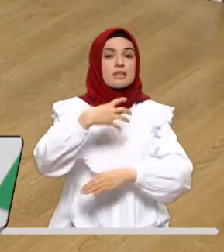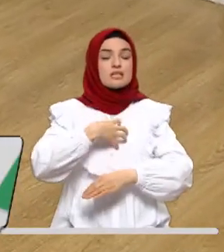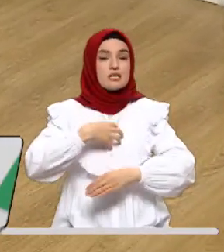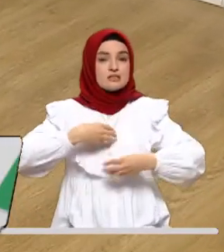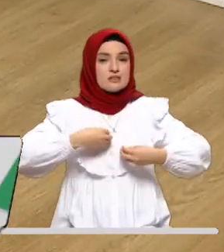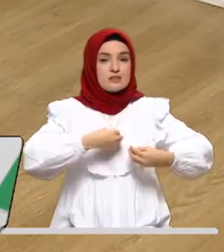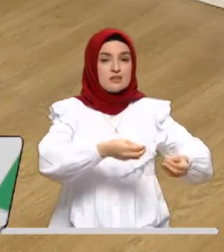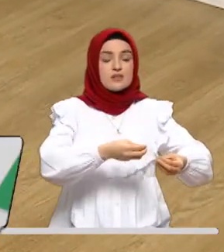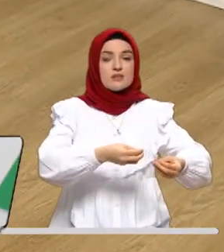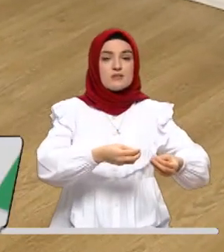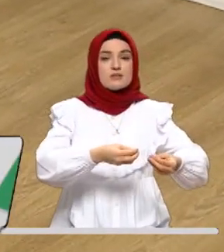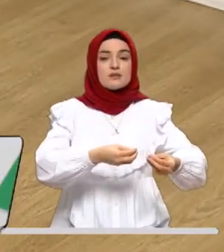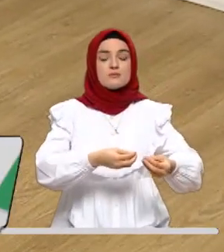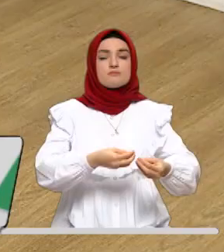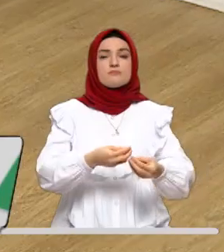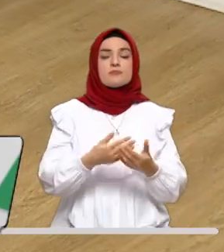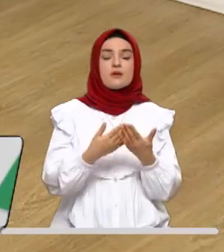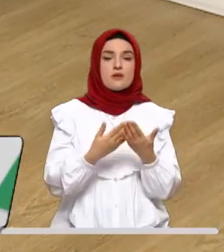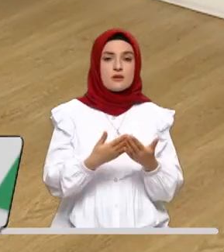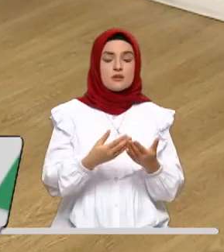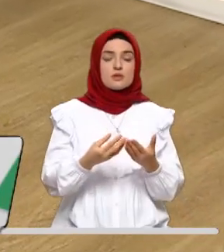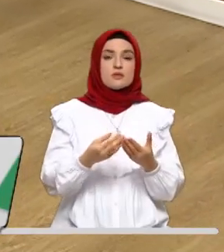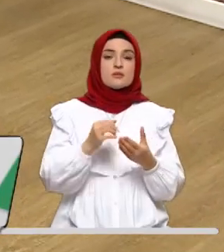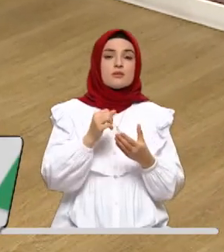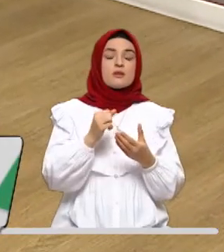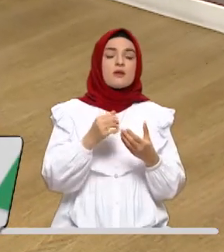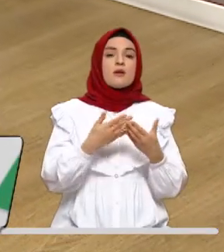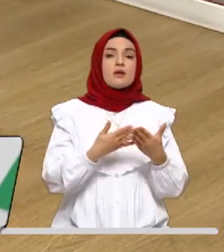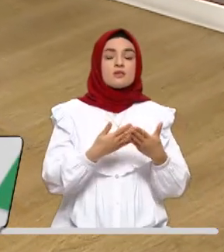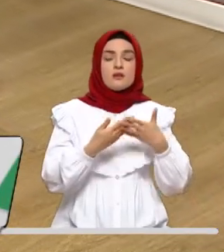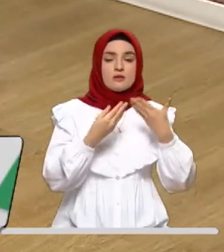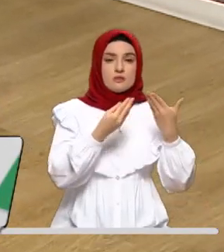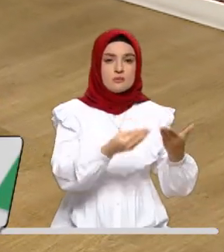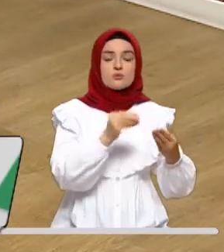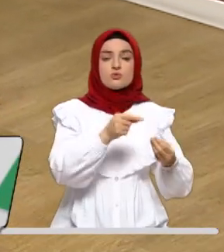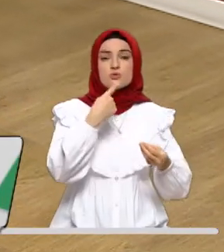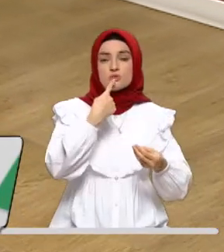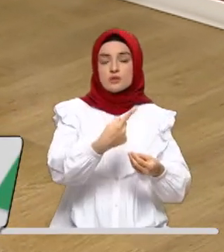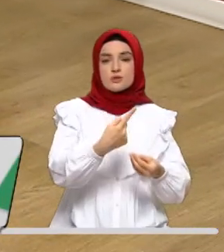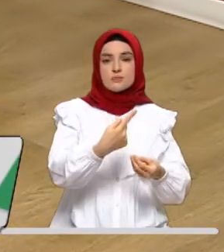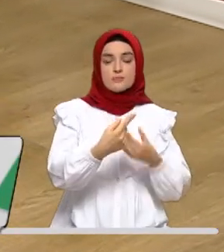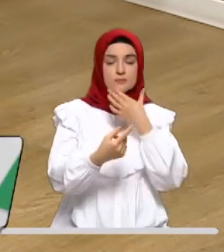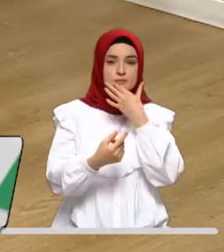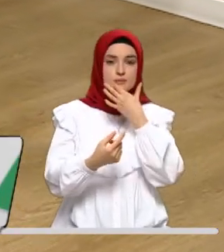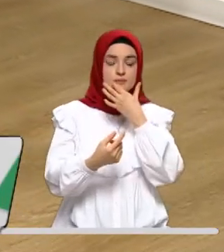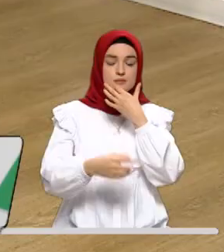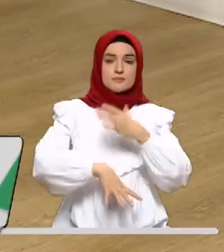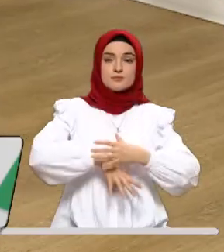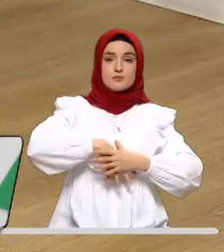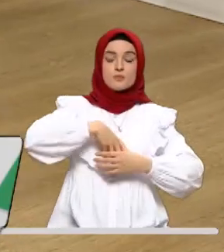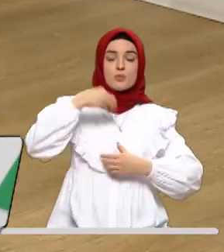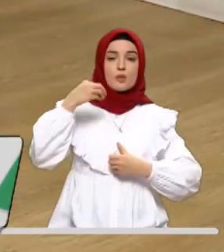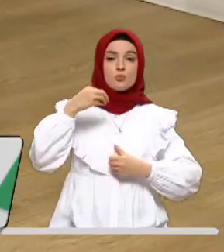vakfederek eser bıraktı. Neyin eserini bıraktı? Milletin eserini bıraktı ve şunu dedi. Dedi ki, ruhumun